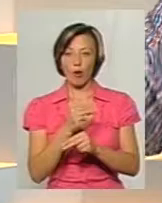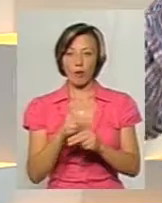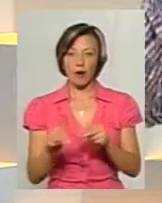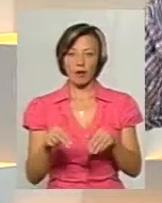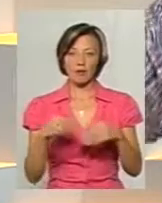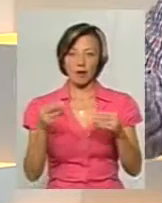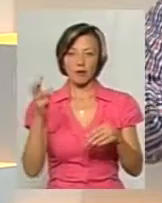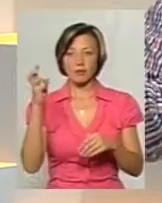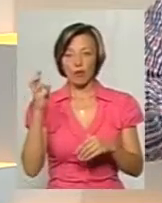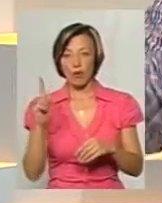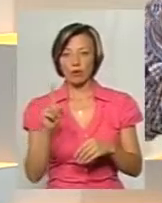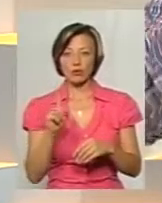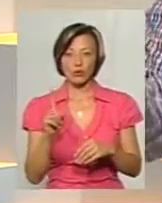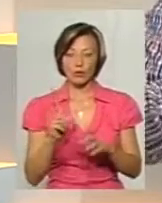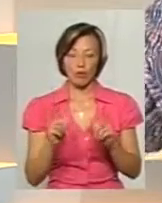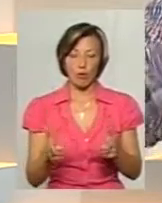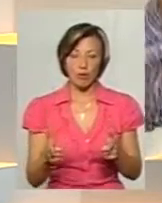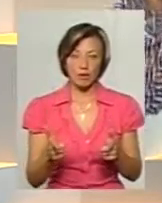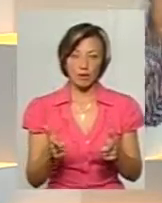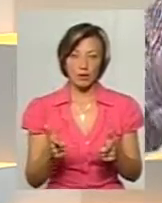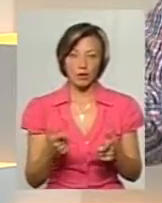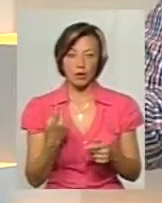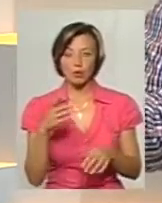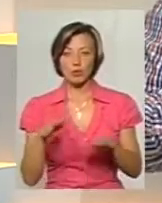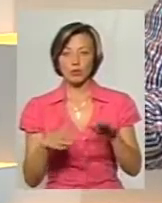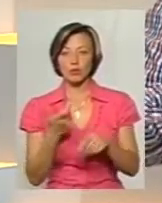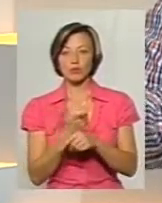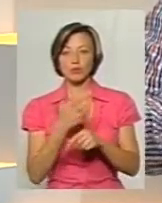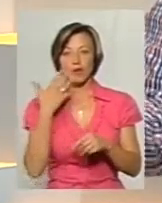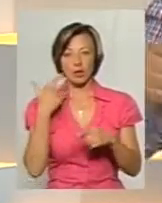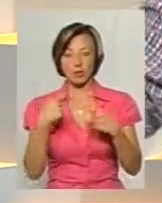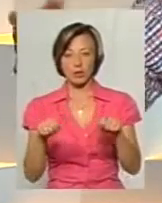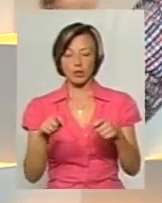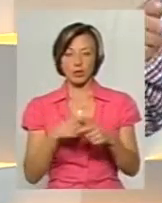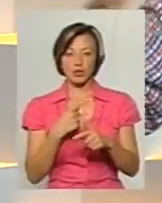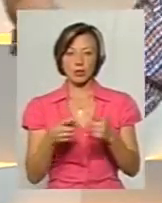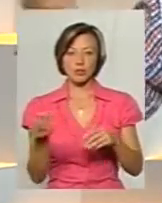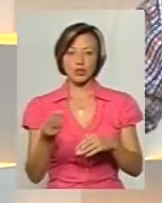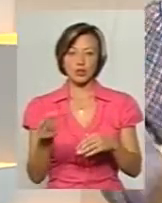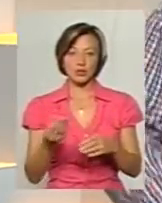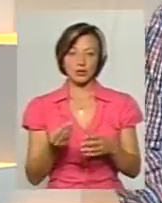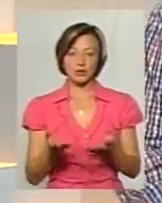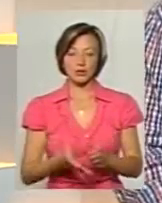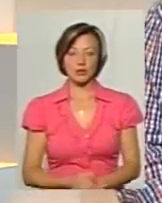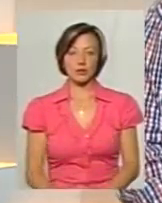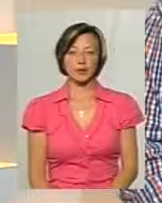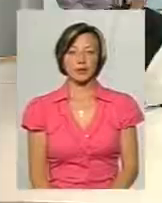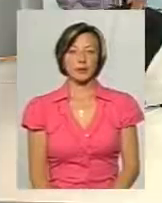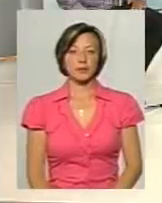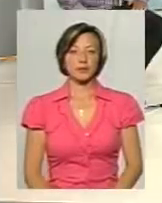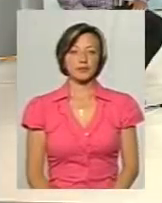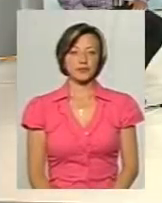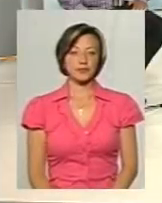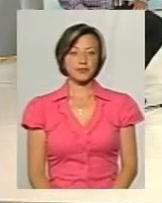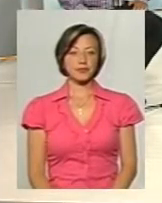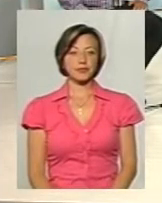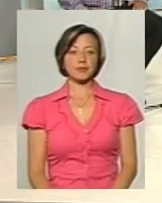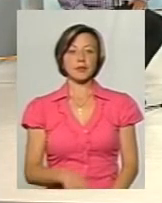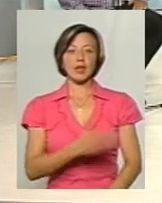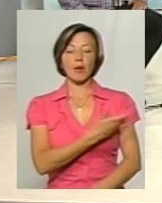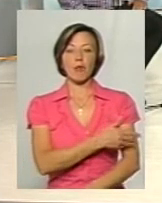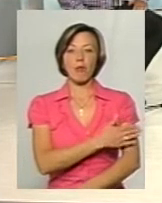дасть Бог, нам хтось щось там погодить, якусь тонну чи дві більше яблук продати, чи пшениці, чи ще чогось. Ну, полякам